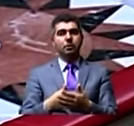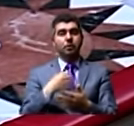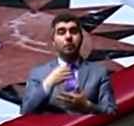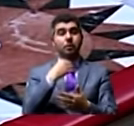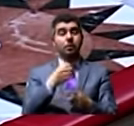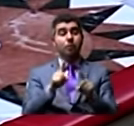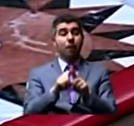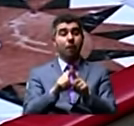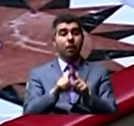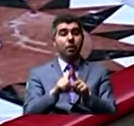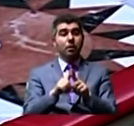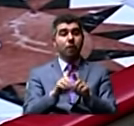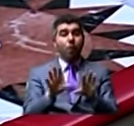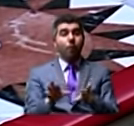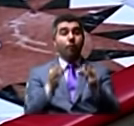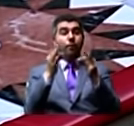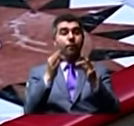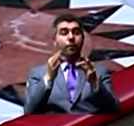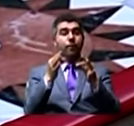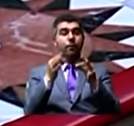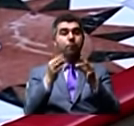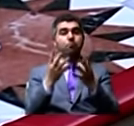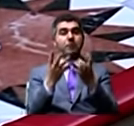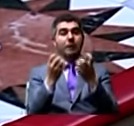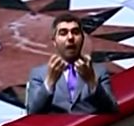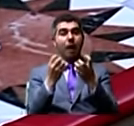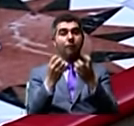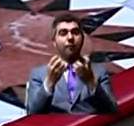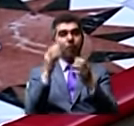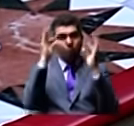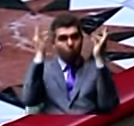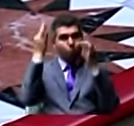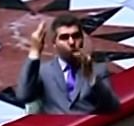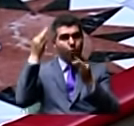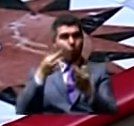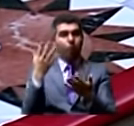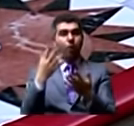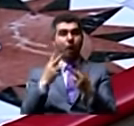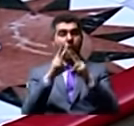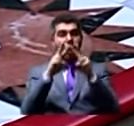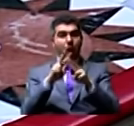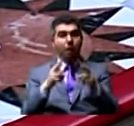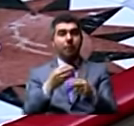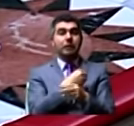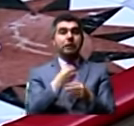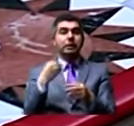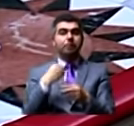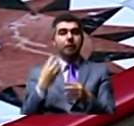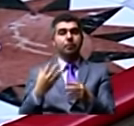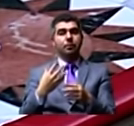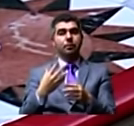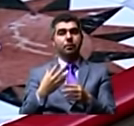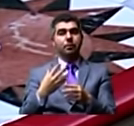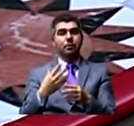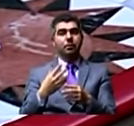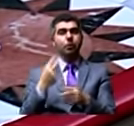تتندش ما يكفي، خاصني نكثر من هذا النوع من كليه الطب. الان اشنو كنت قلتهم؟